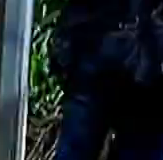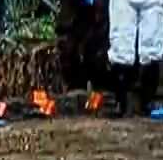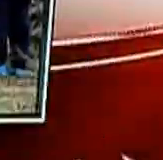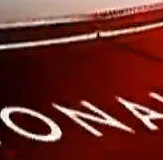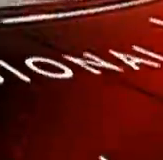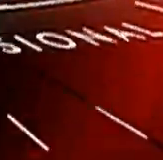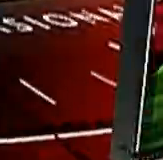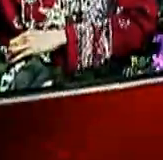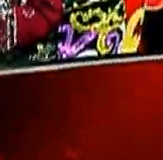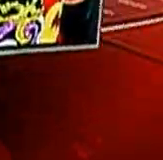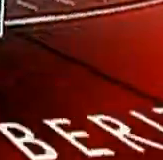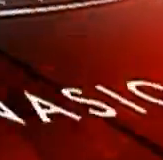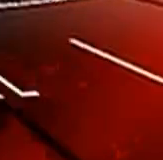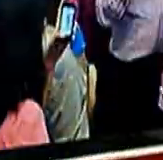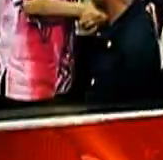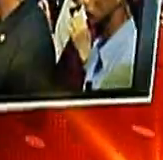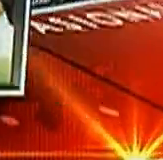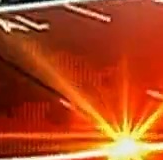gantung